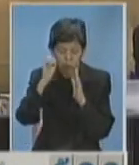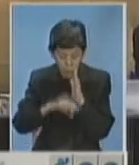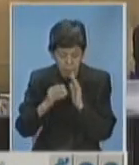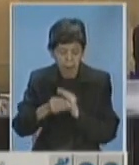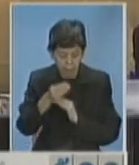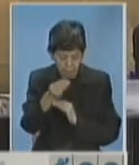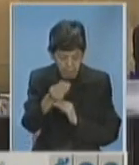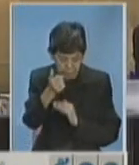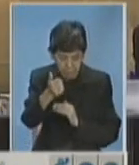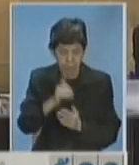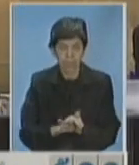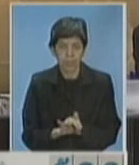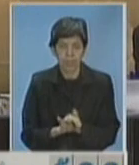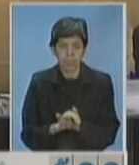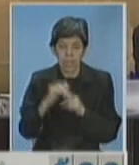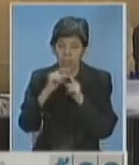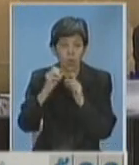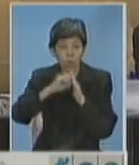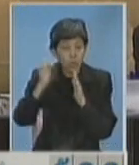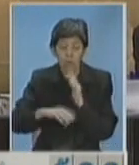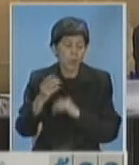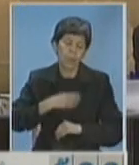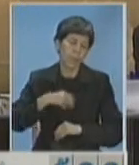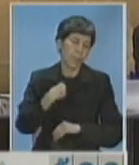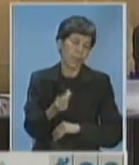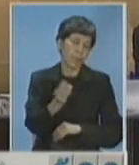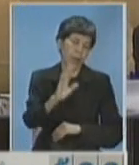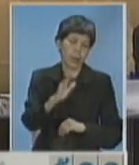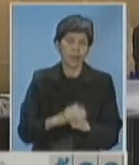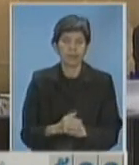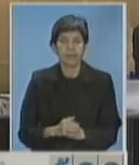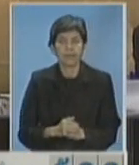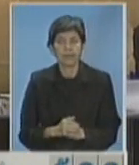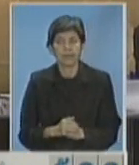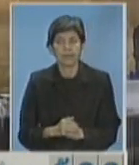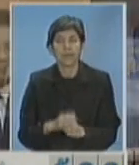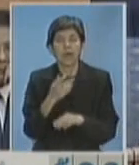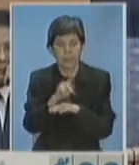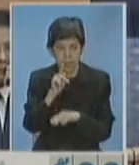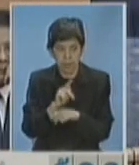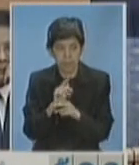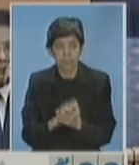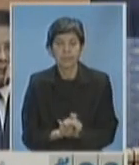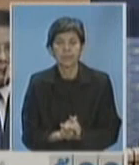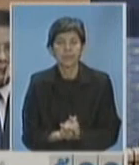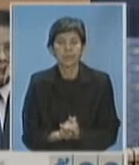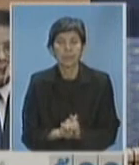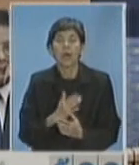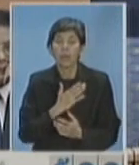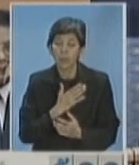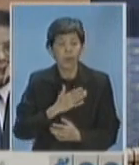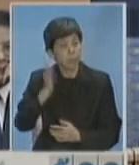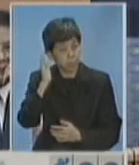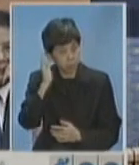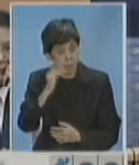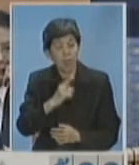าต44นาทีที่เหลือแต่ท่านไม่ถอนเนี่ยผมจะไม่อนุญาต ท่านประธานที่เคารพครับผมได้พู